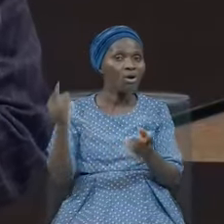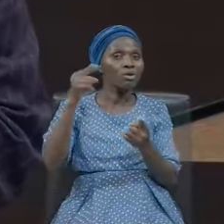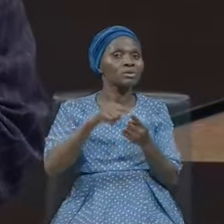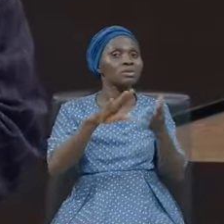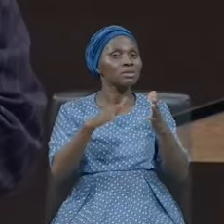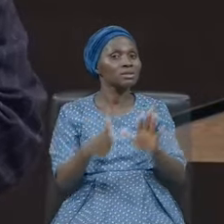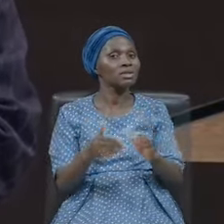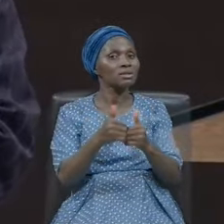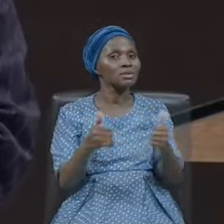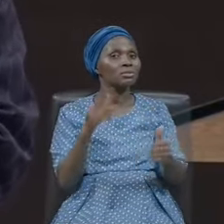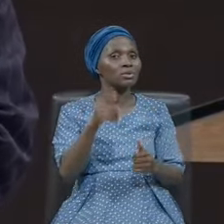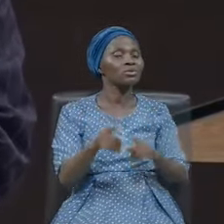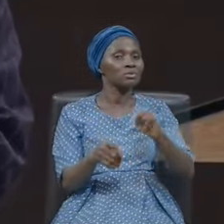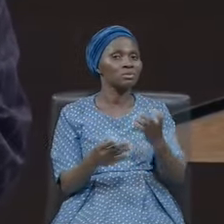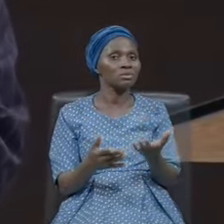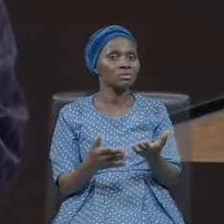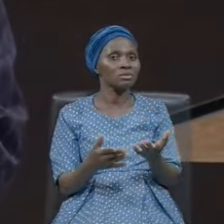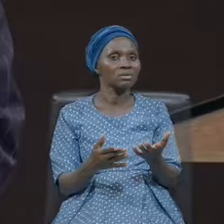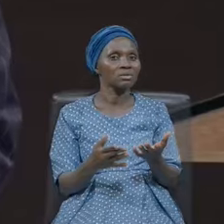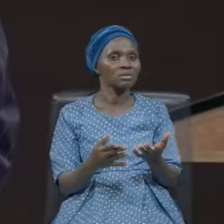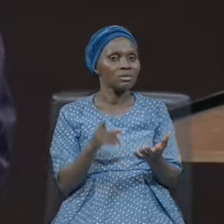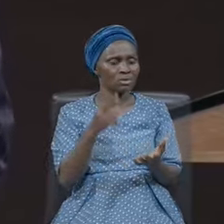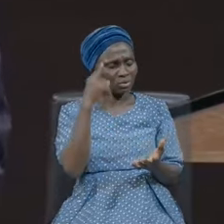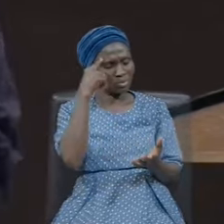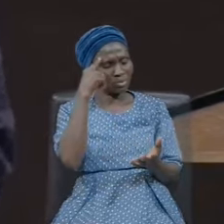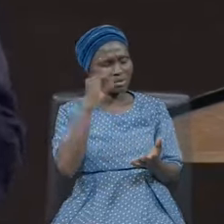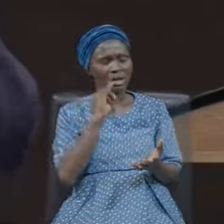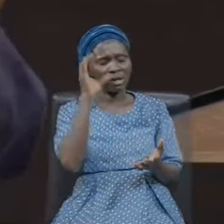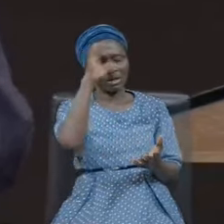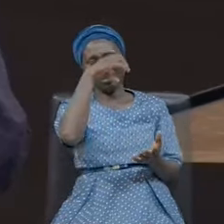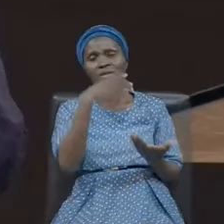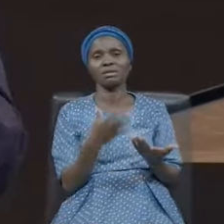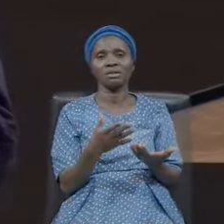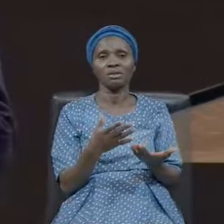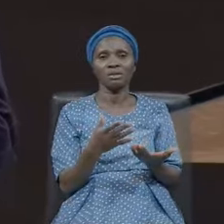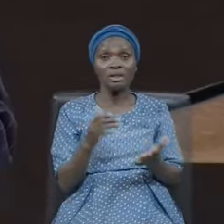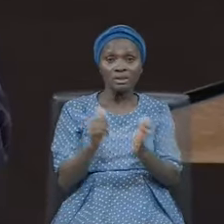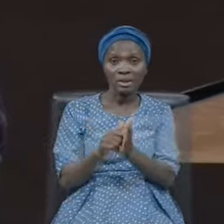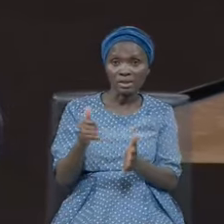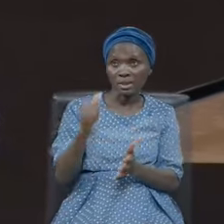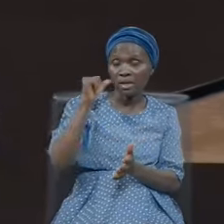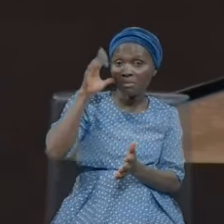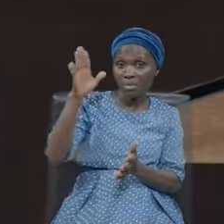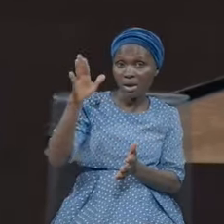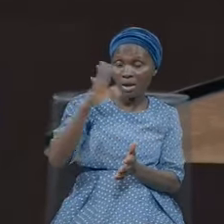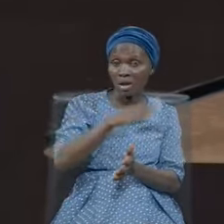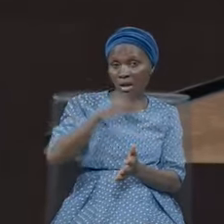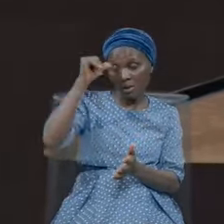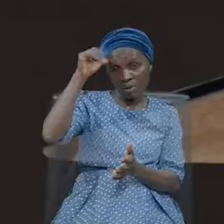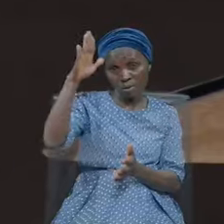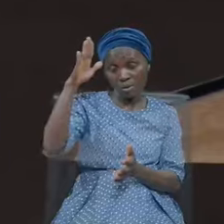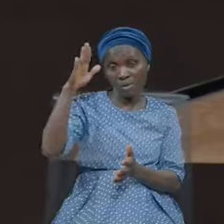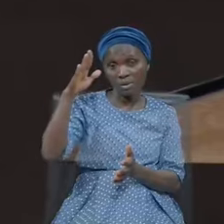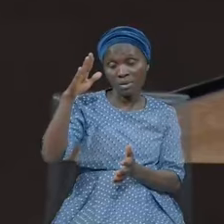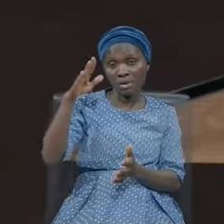les sépare. Ça c'est étranger. Un homme et une femme, pas un homme et